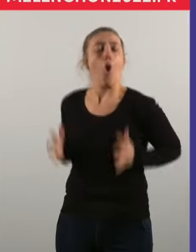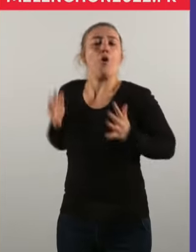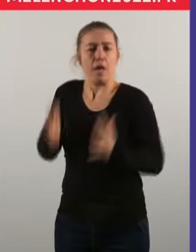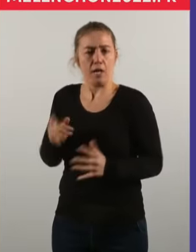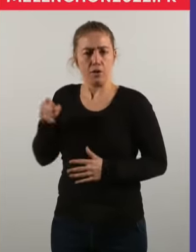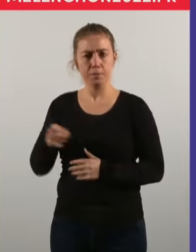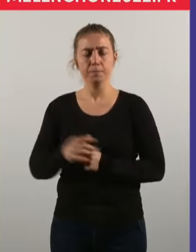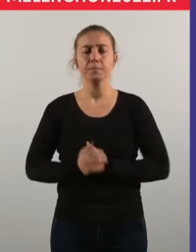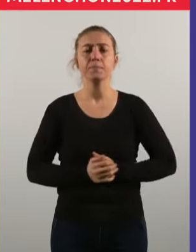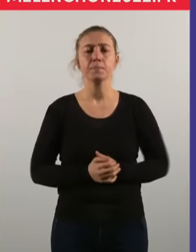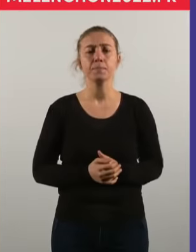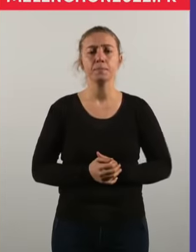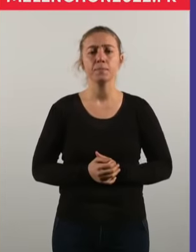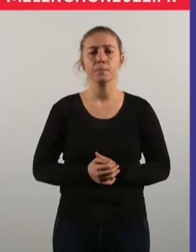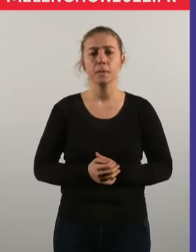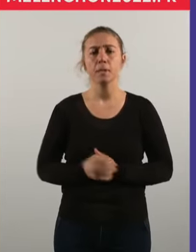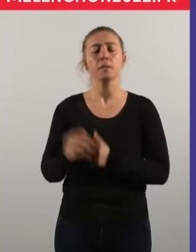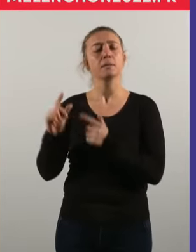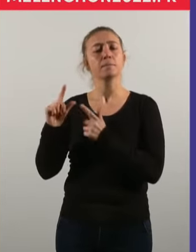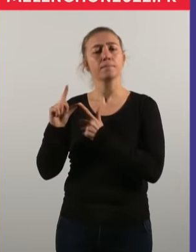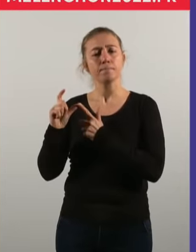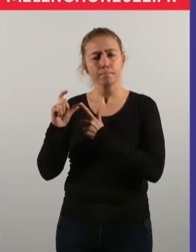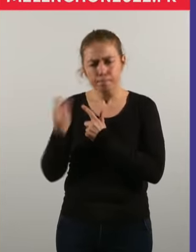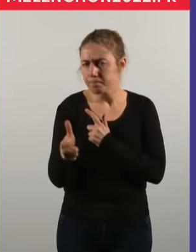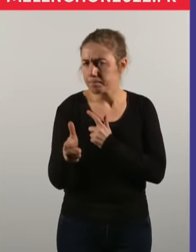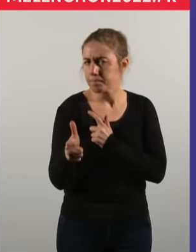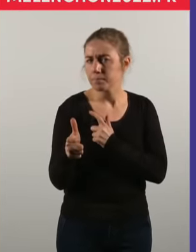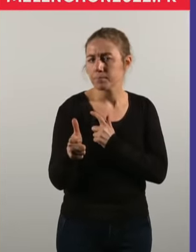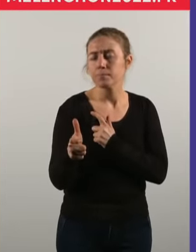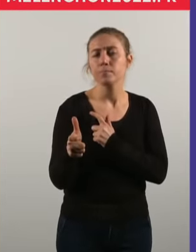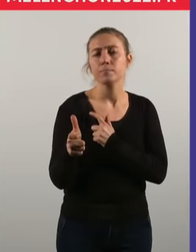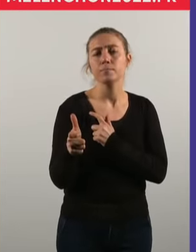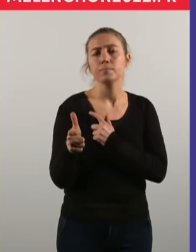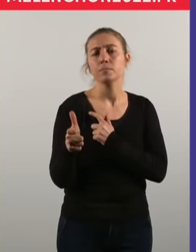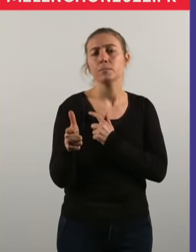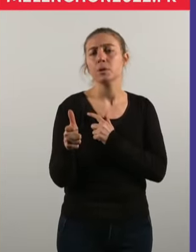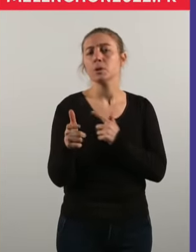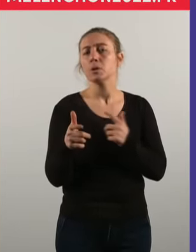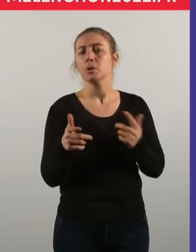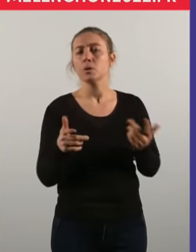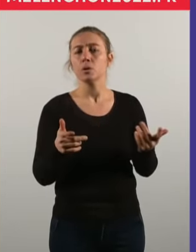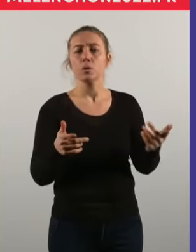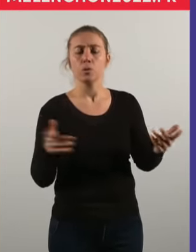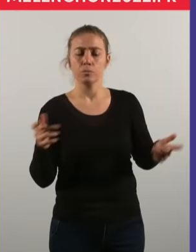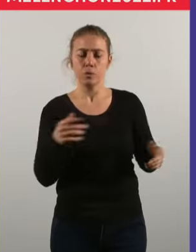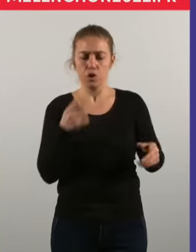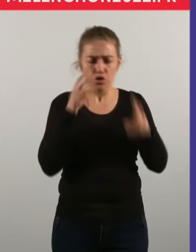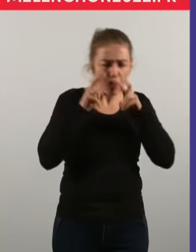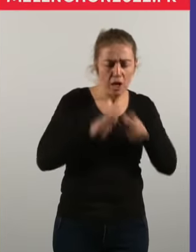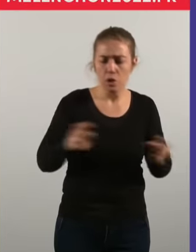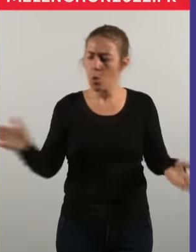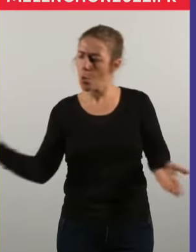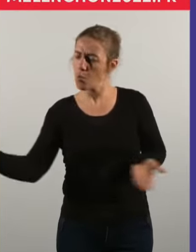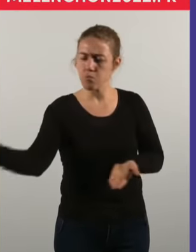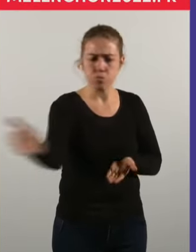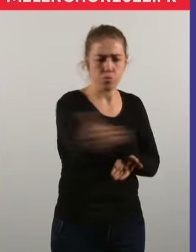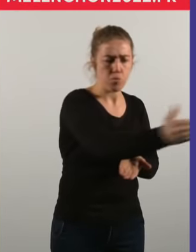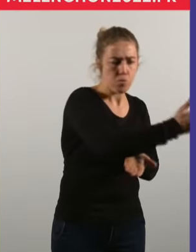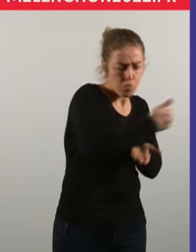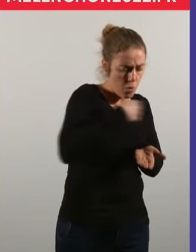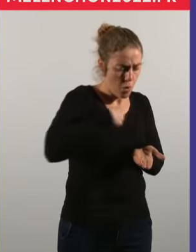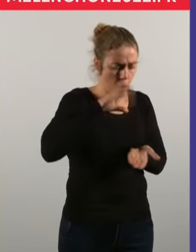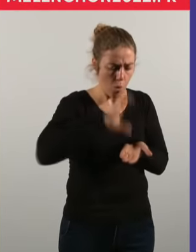Et tout aussitôt, nous allons dégager les recettes dont nous avons besoin pour faire